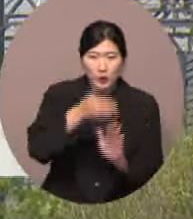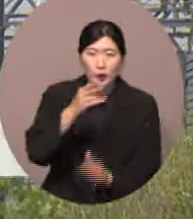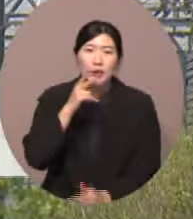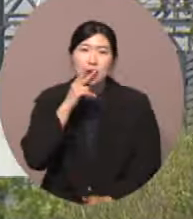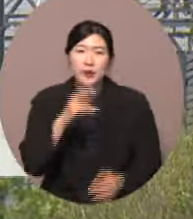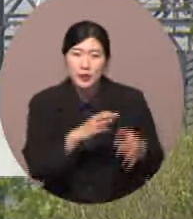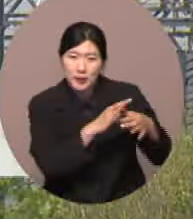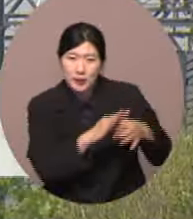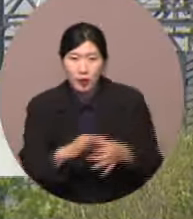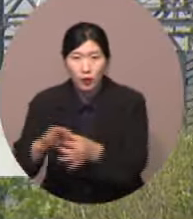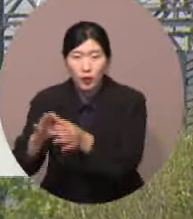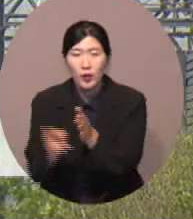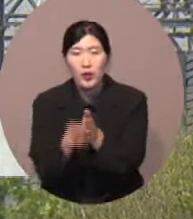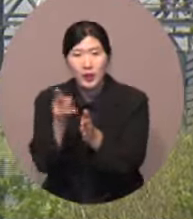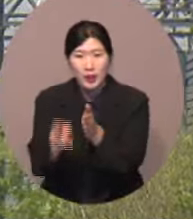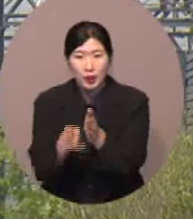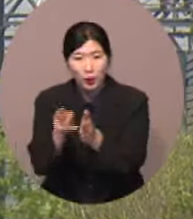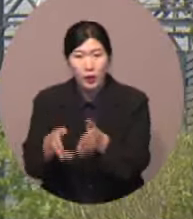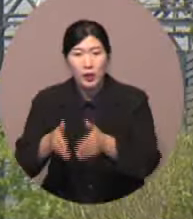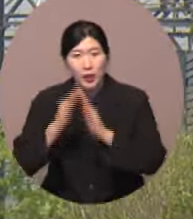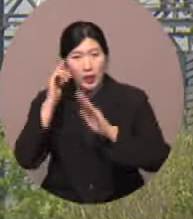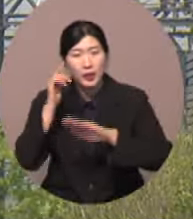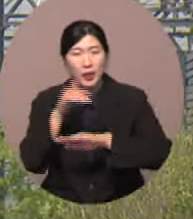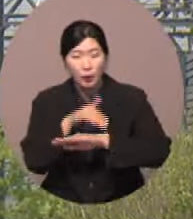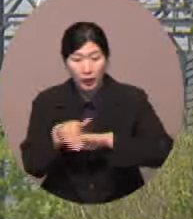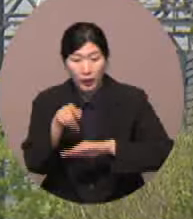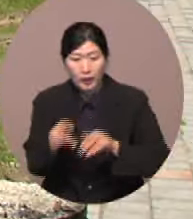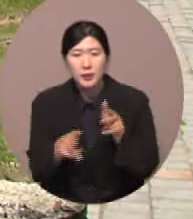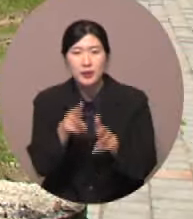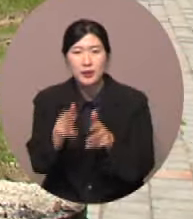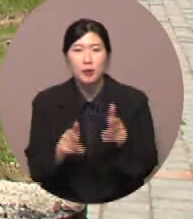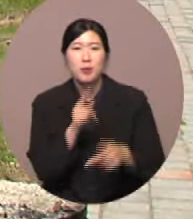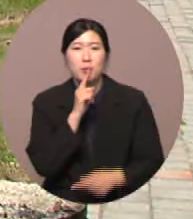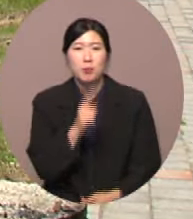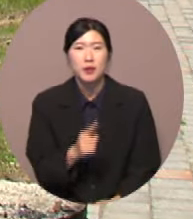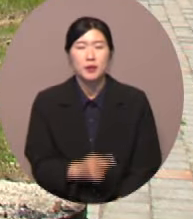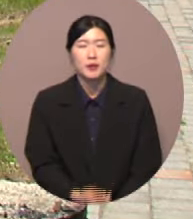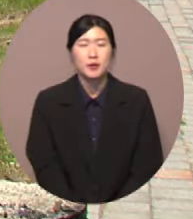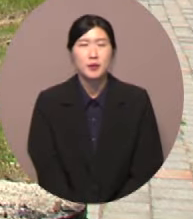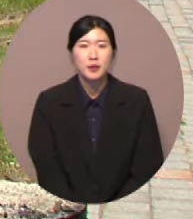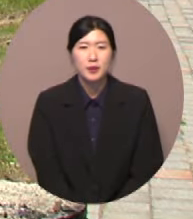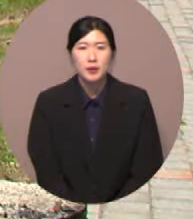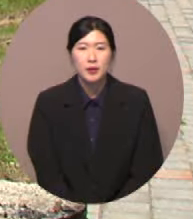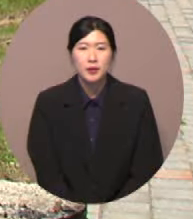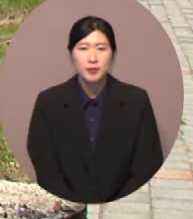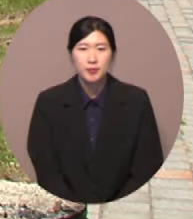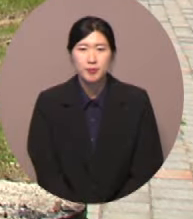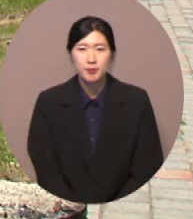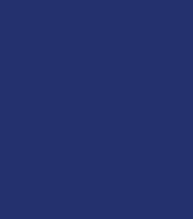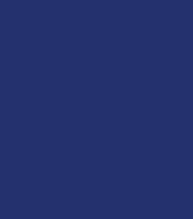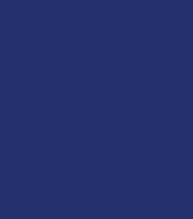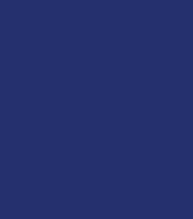신탄진까지 35.4km 구간에 광역 철도망을 구축하는 사업입니다